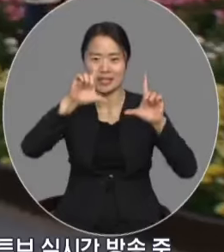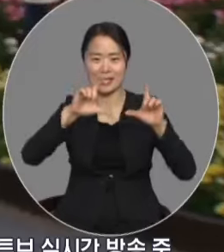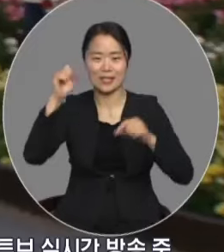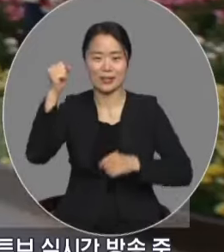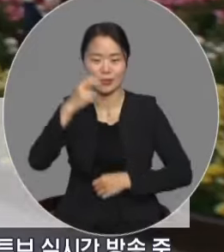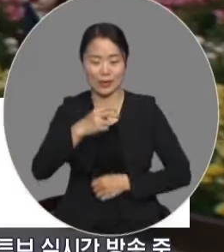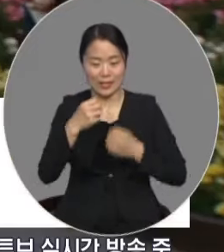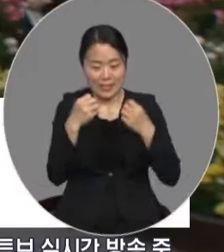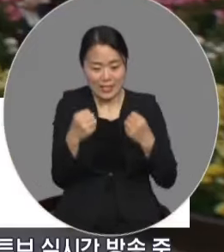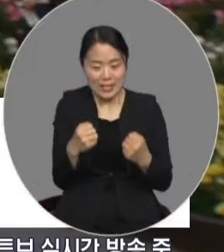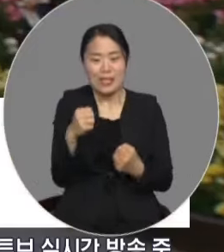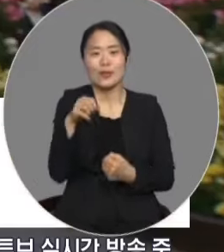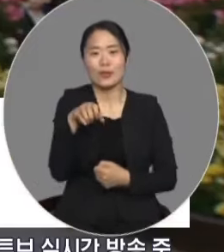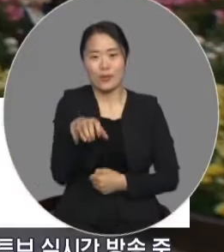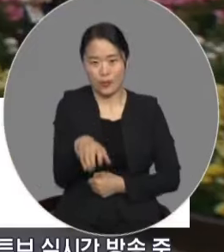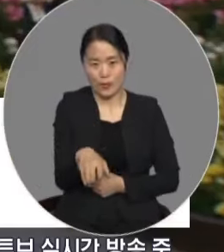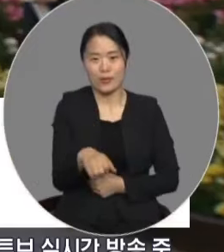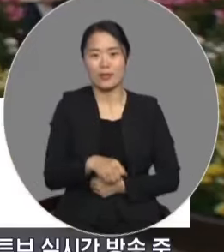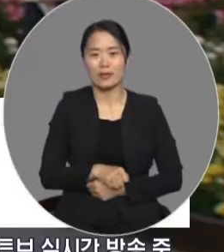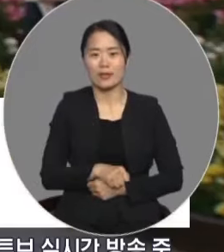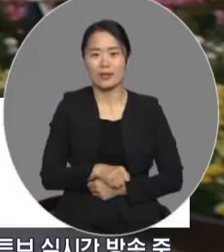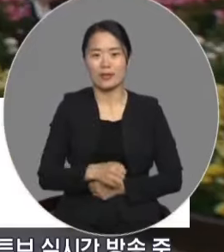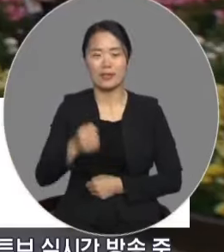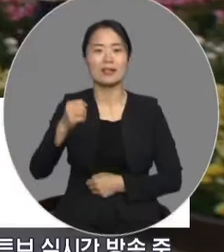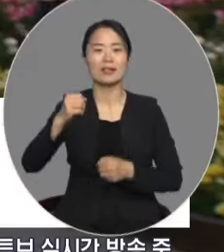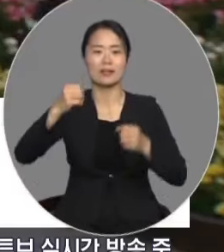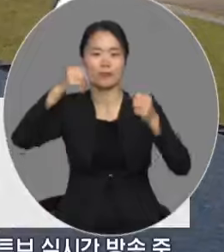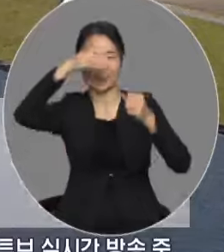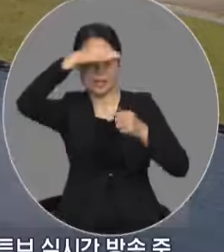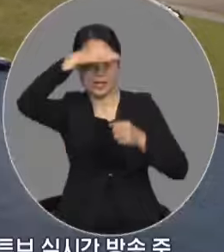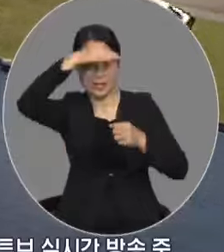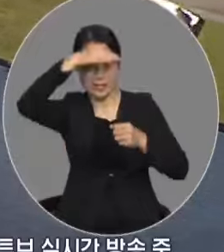체류형 관광을 한번 만들어야 되지 않겠느냐 그런 생각을 하고 있습니다.